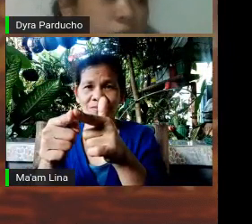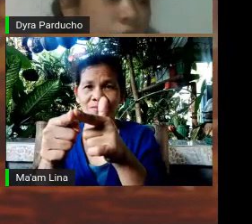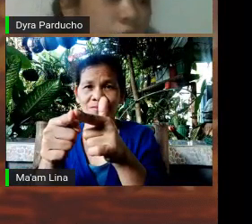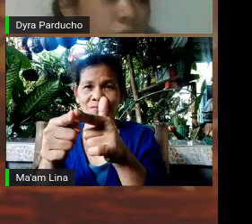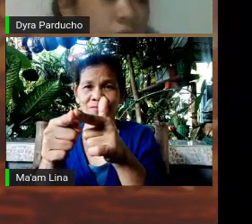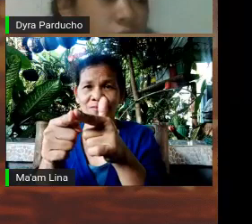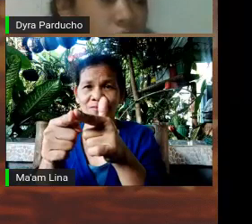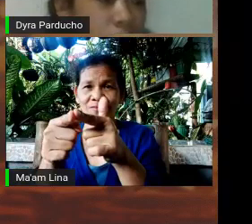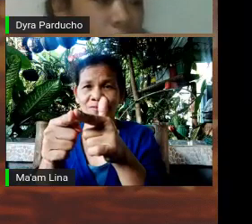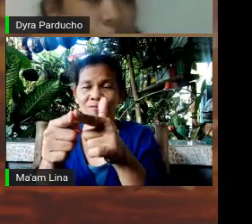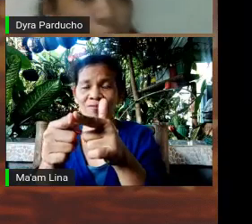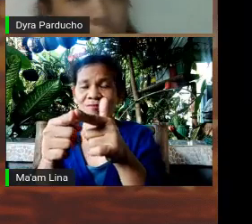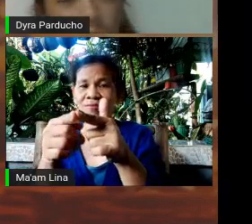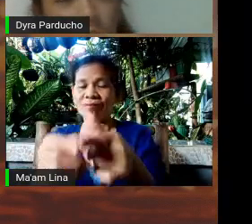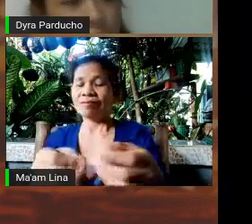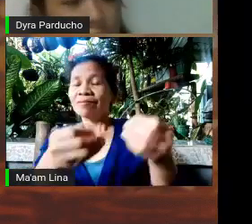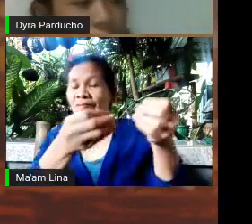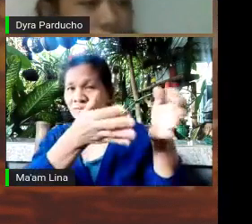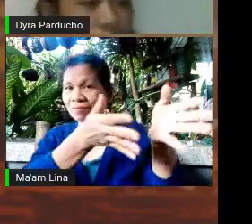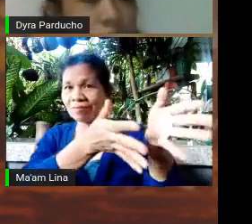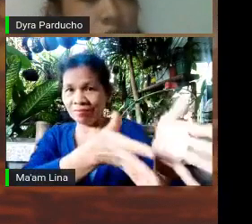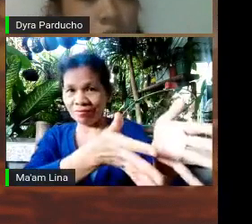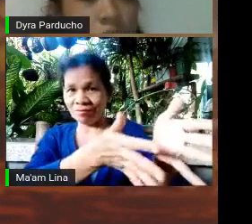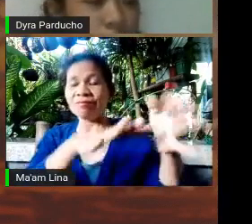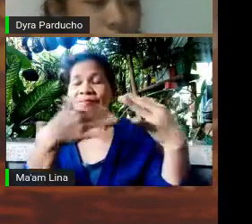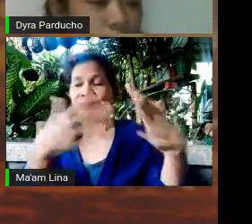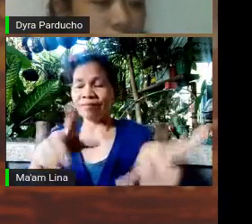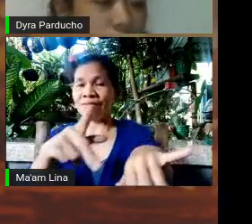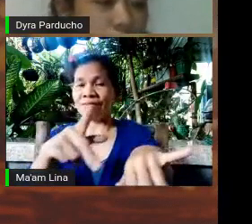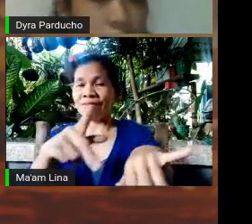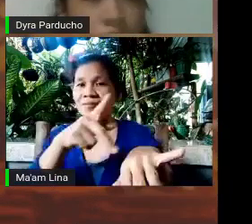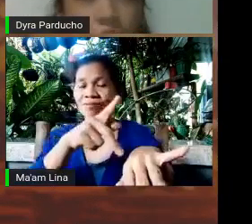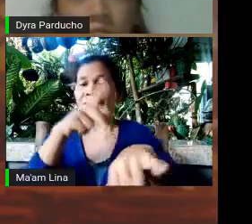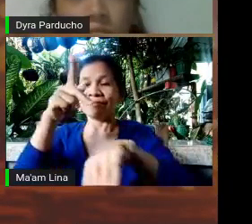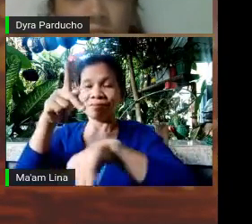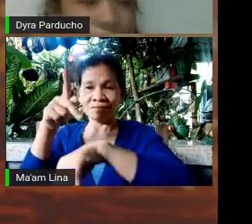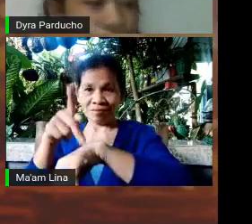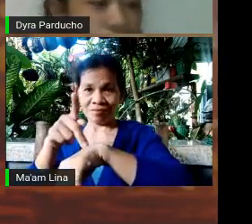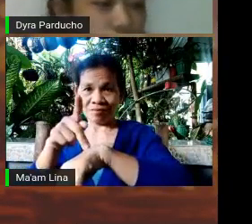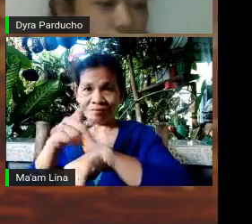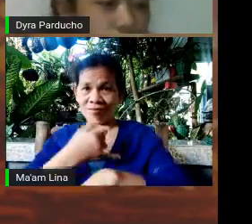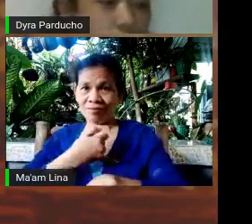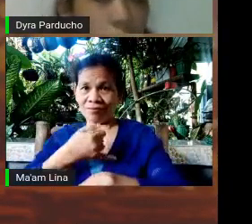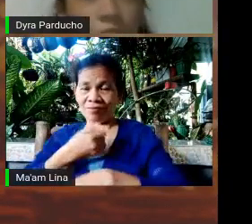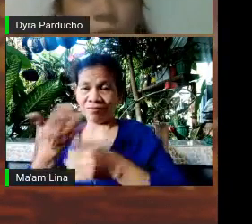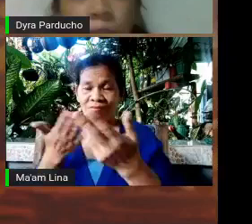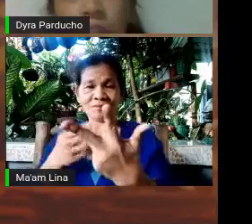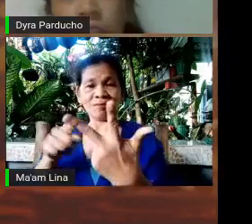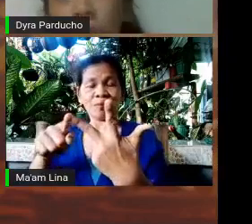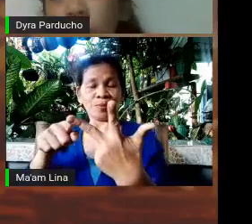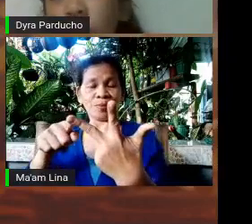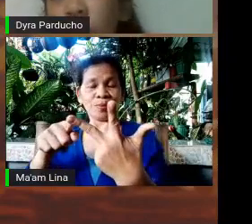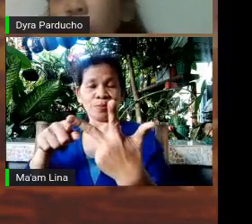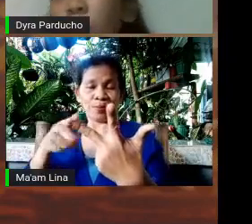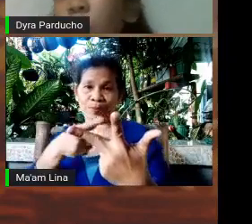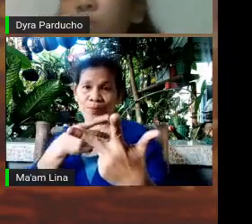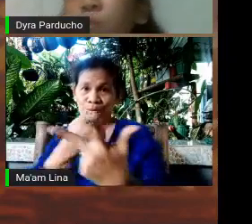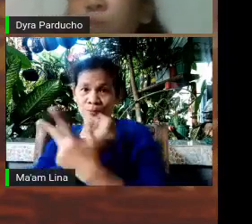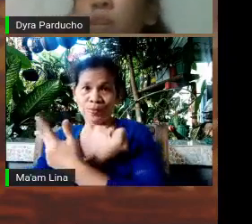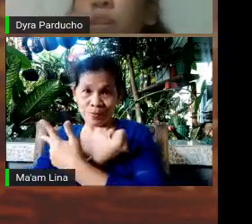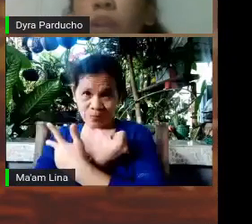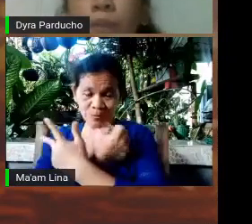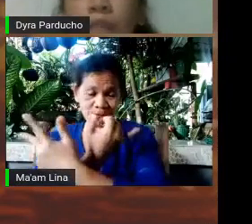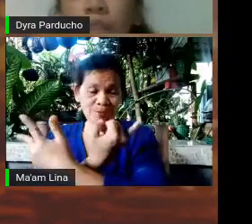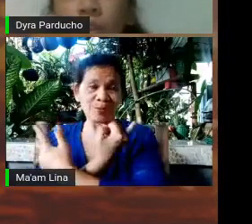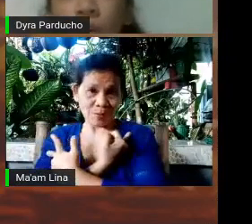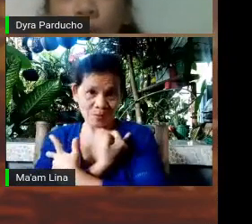sa may bukana, dinala niya si Peter, si James, at saka si John. At pagkatapos nun ay pumasok